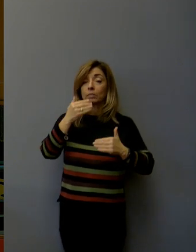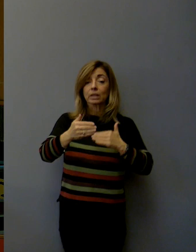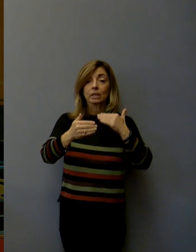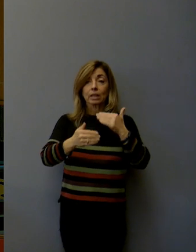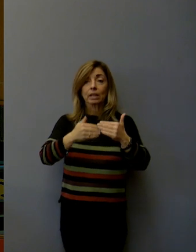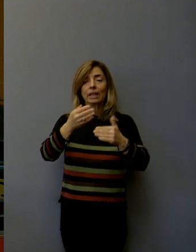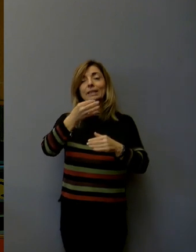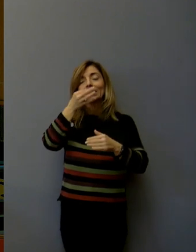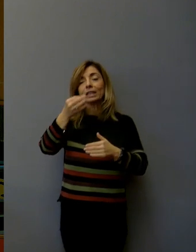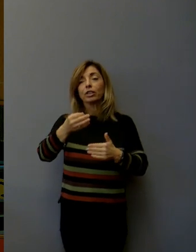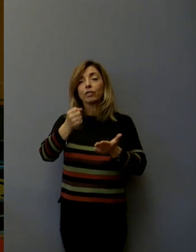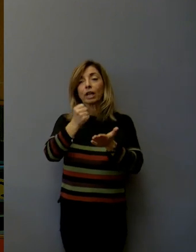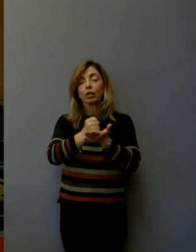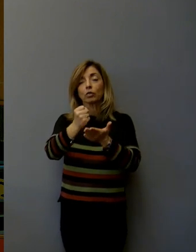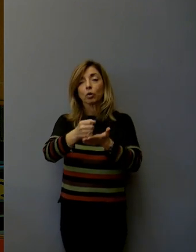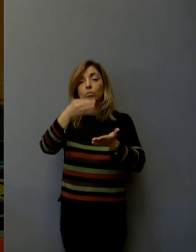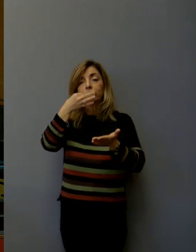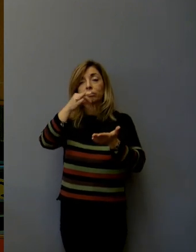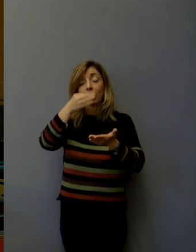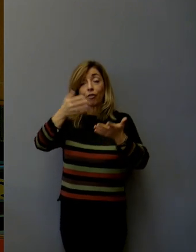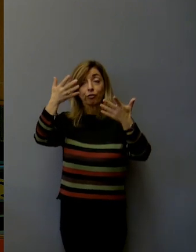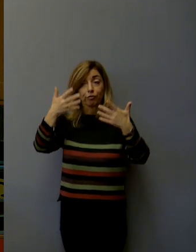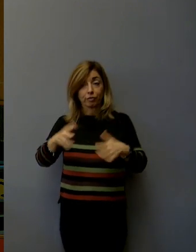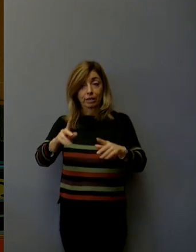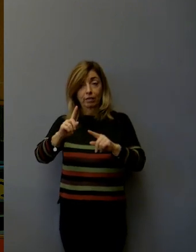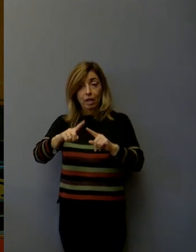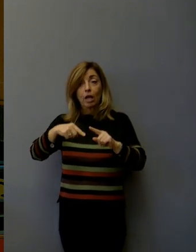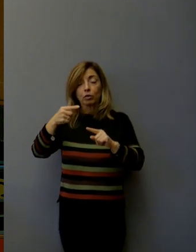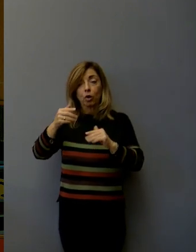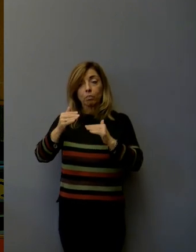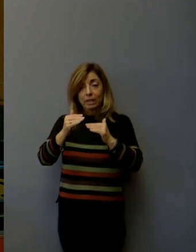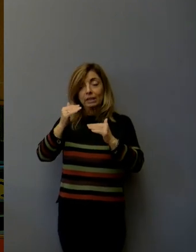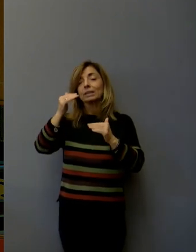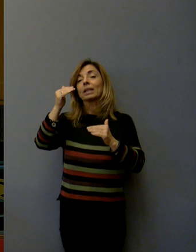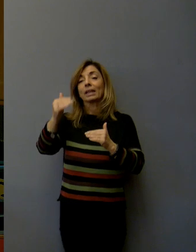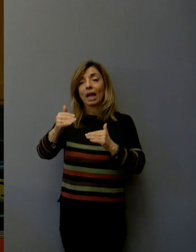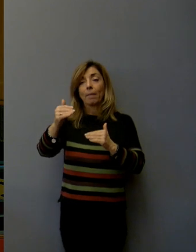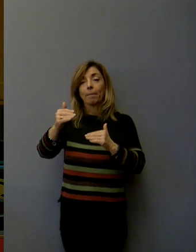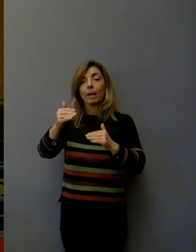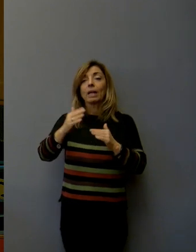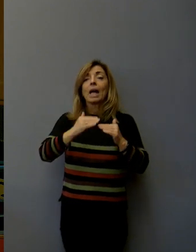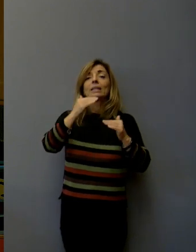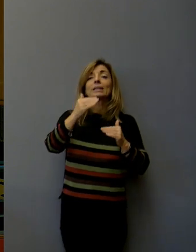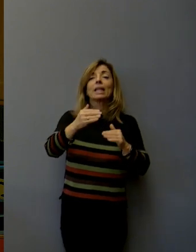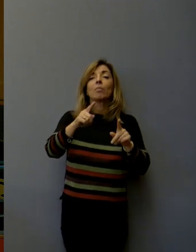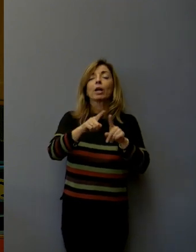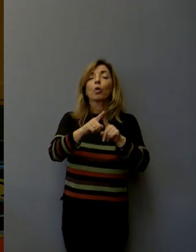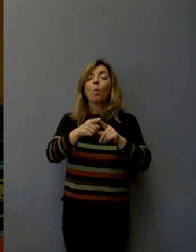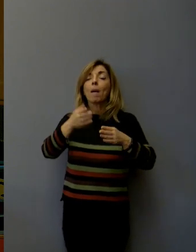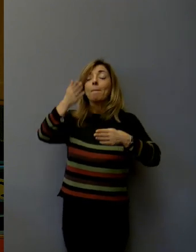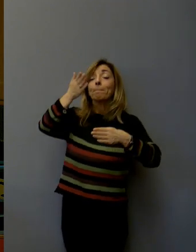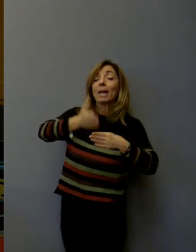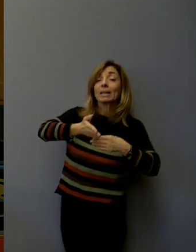finiamo l'illustrazione dei documenti l'ho detto prima dopodiché si fa uno step gli step non si fanno a metà comunque del Guado cioè